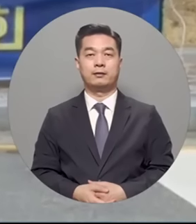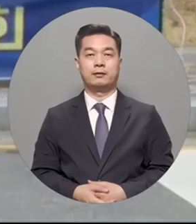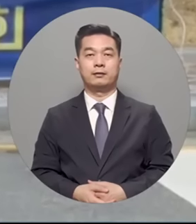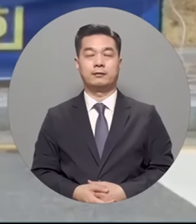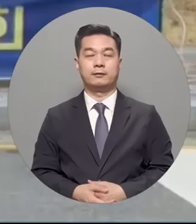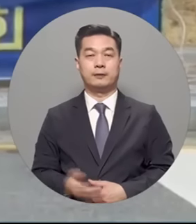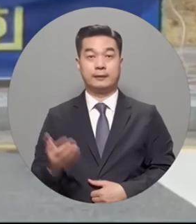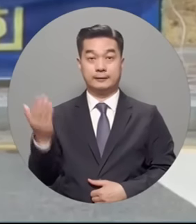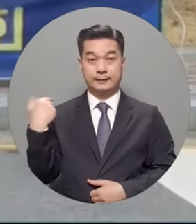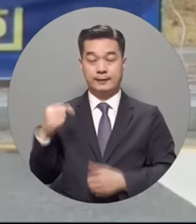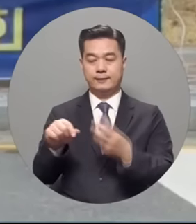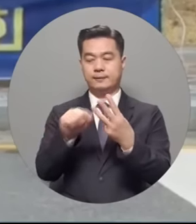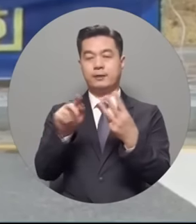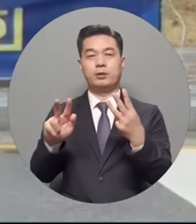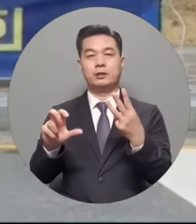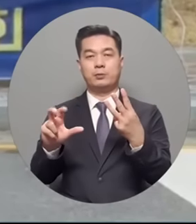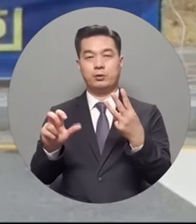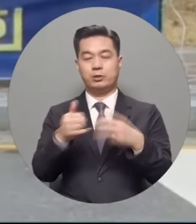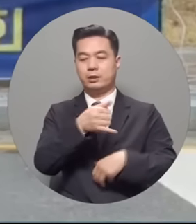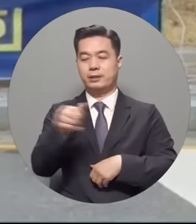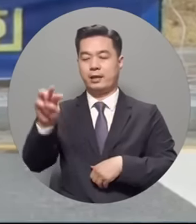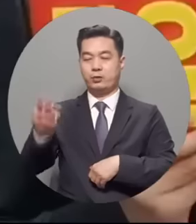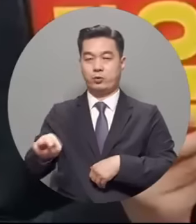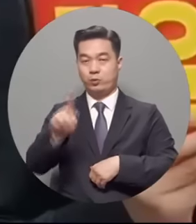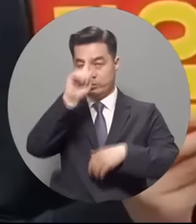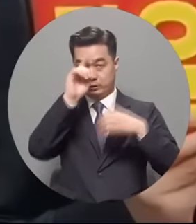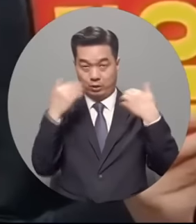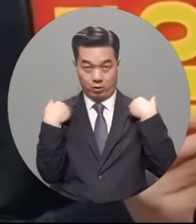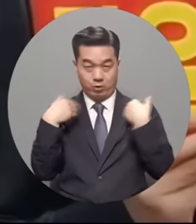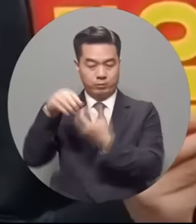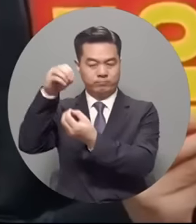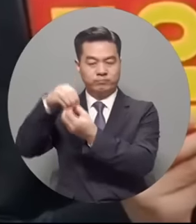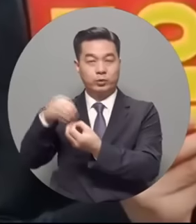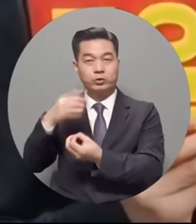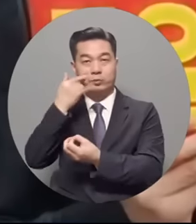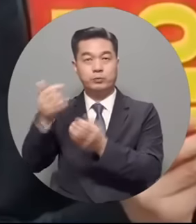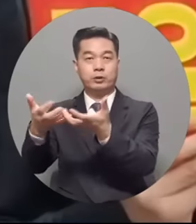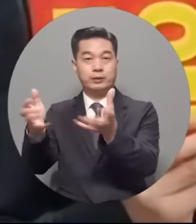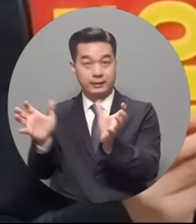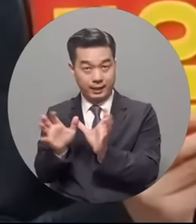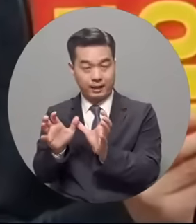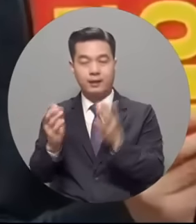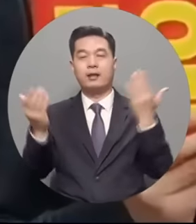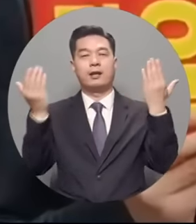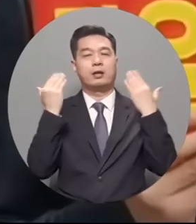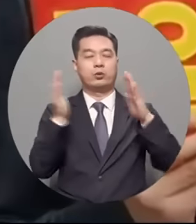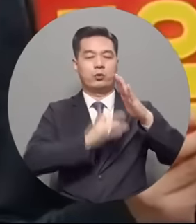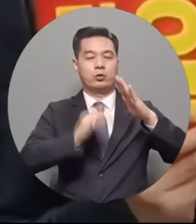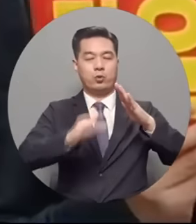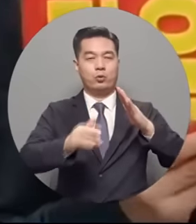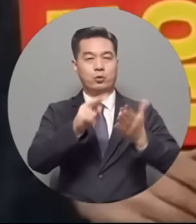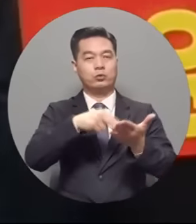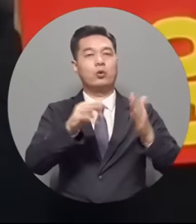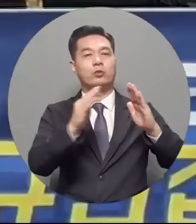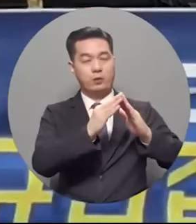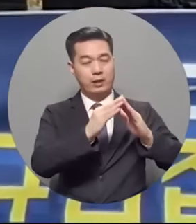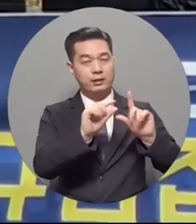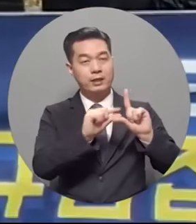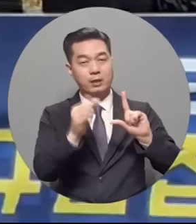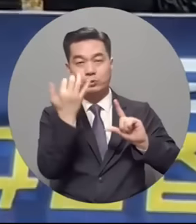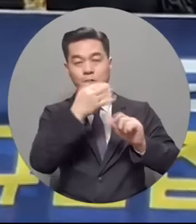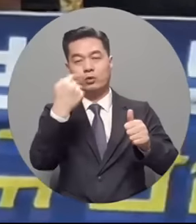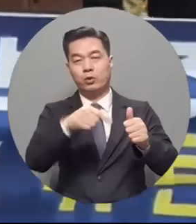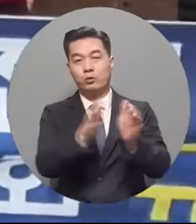지난달 25일 정부 세종청사. 보수 성향 학부모 단체들이 학교와 공공도서관에 비치된 일부 성교육